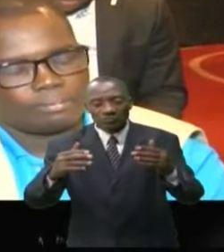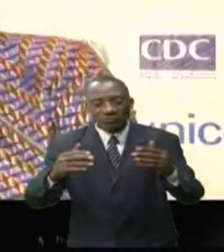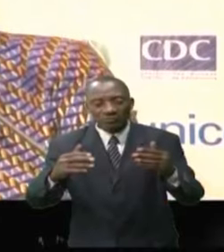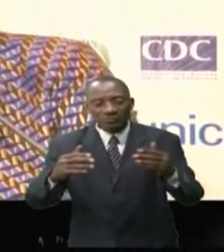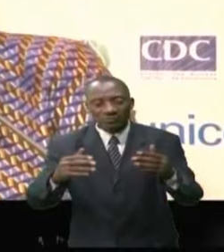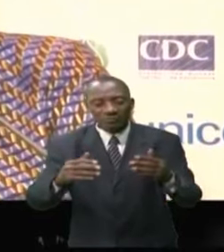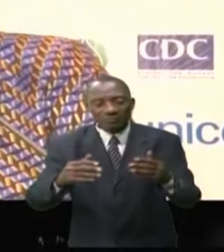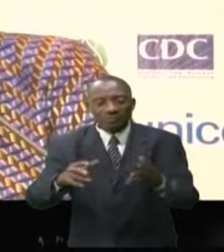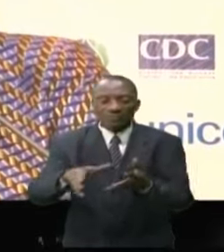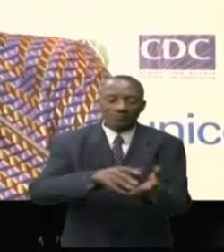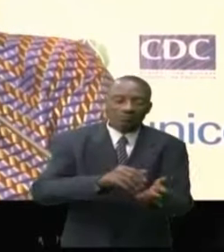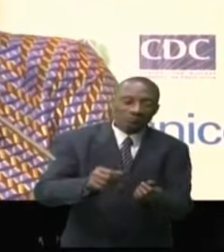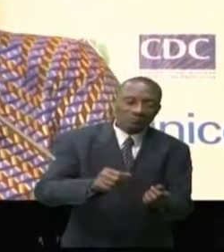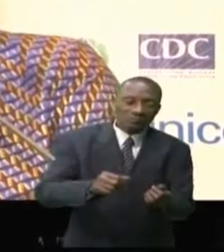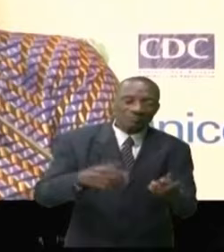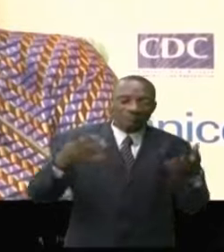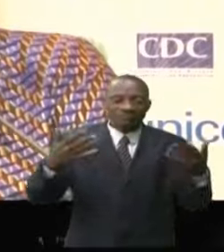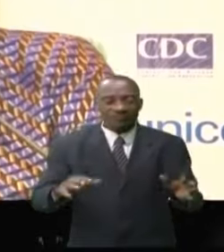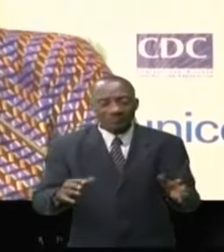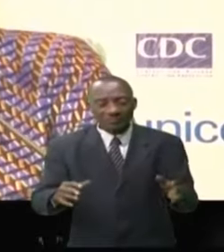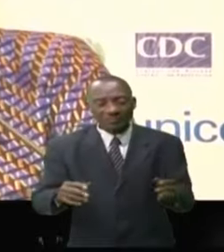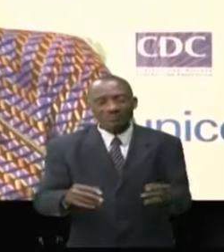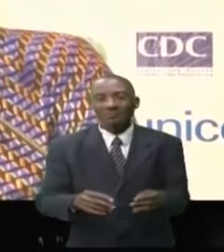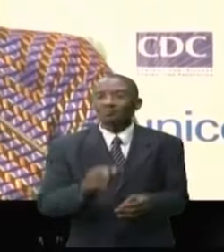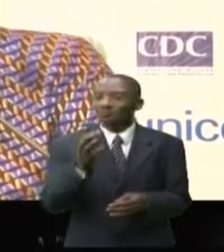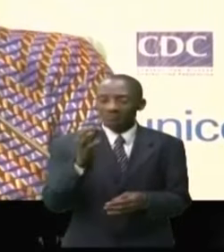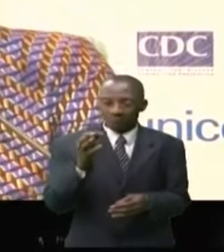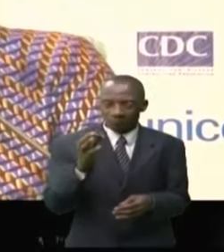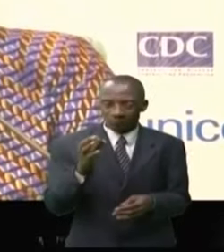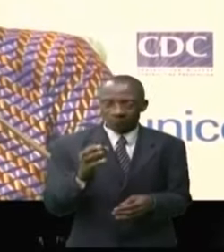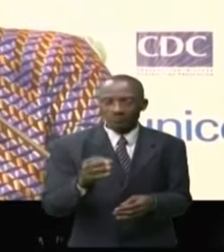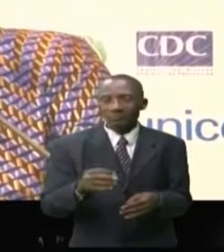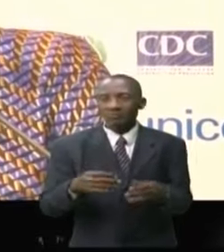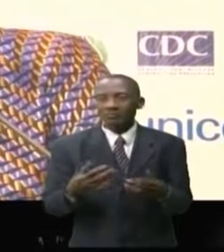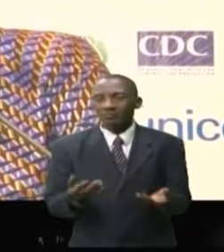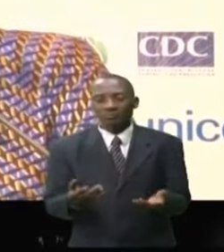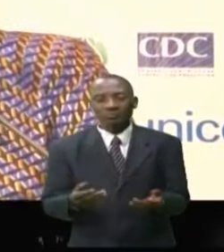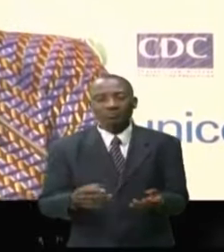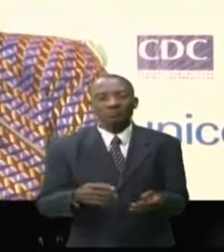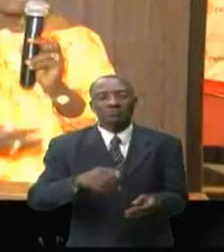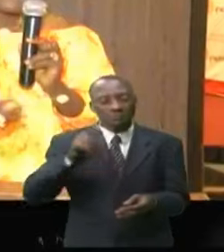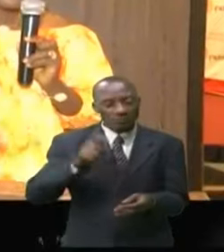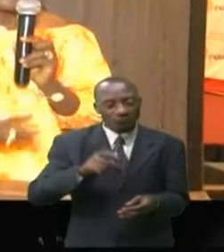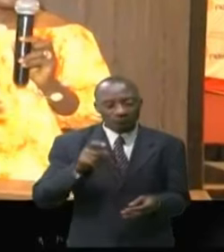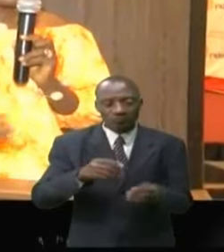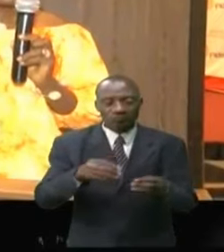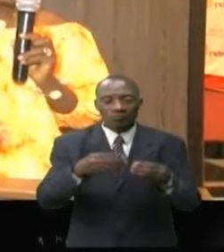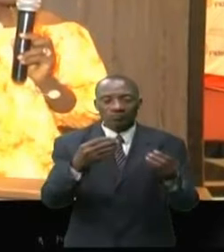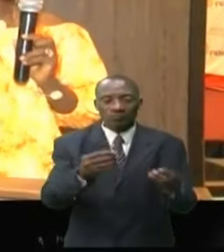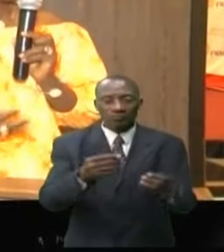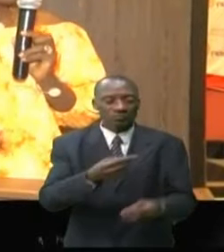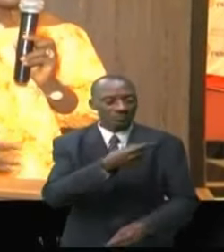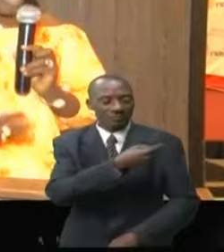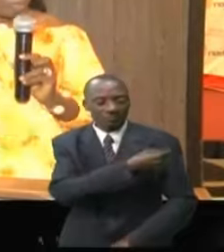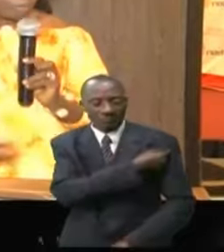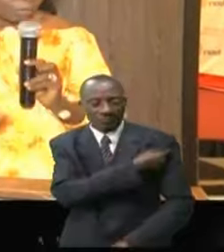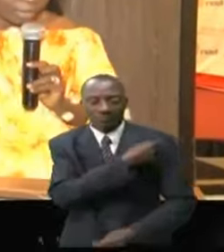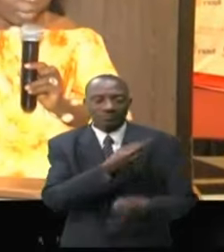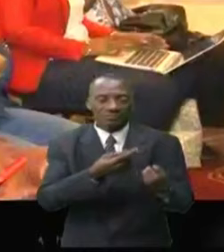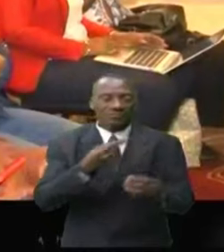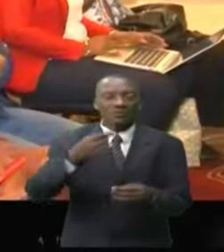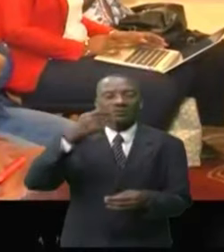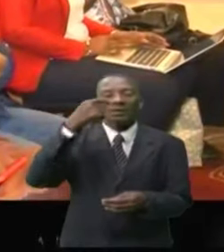camps de là où ils sont déplacés et on leur on a mème des interventions la RDC a recensé l'année